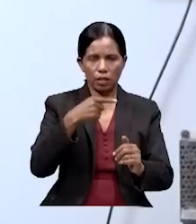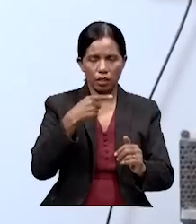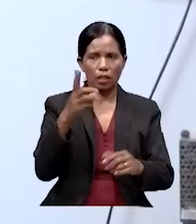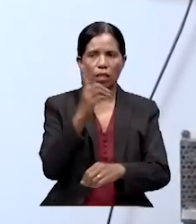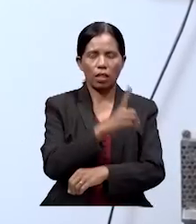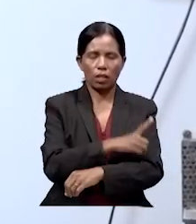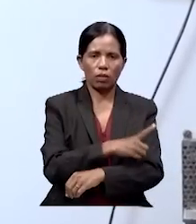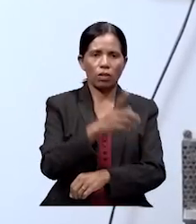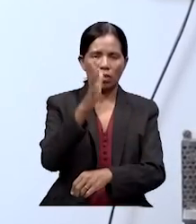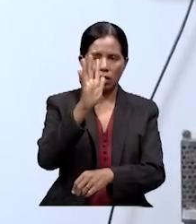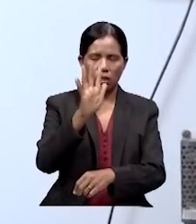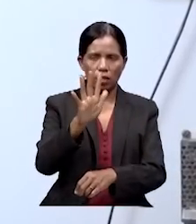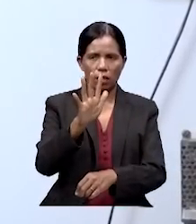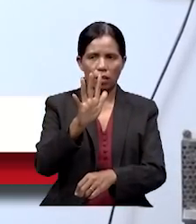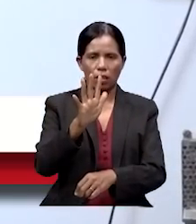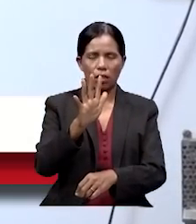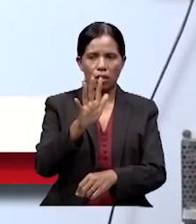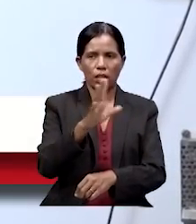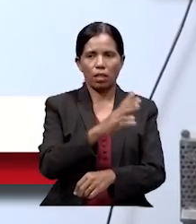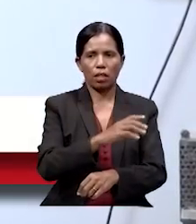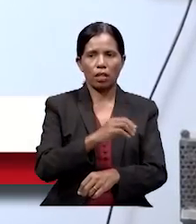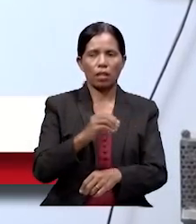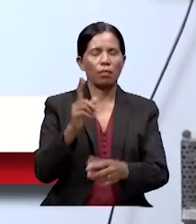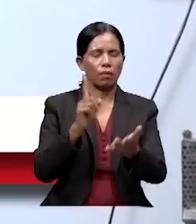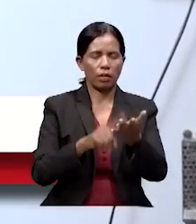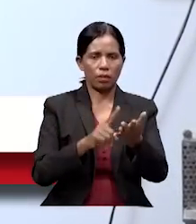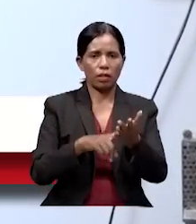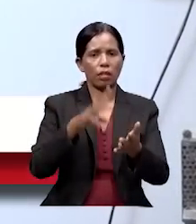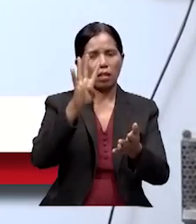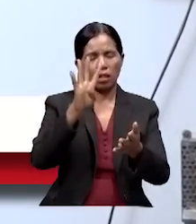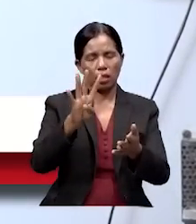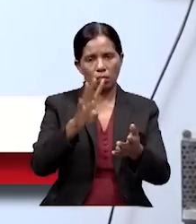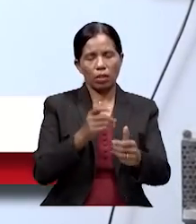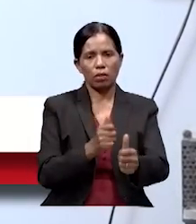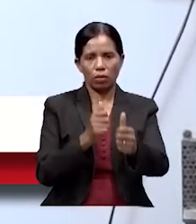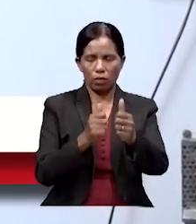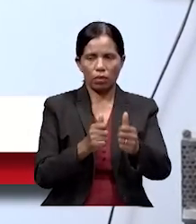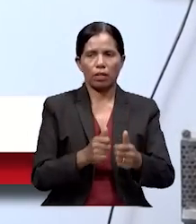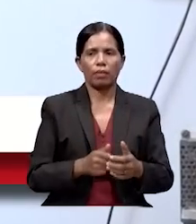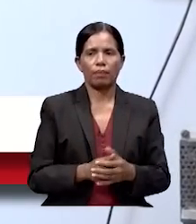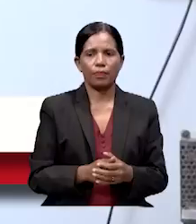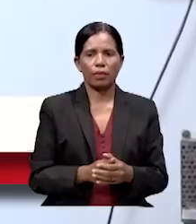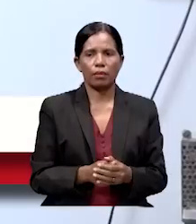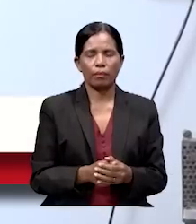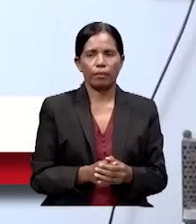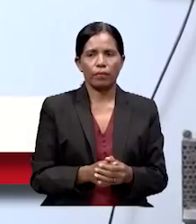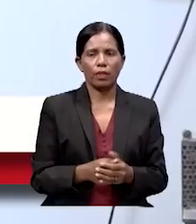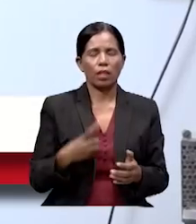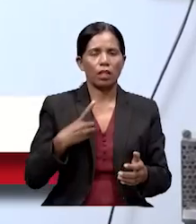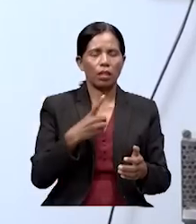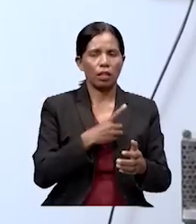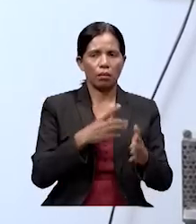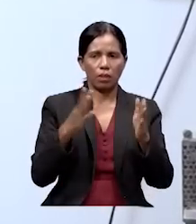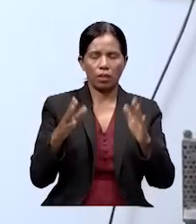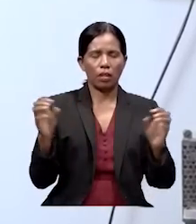loron lima sesão plenaria dala lima tutuir malo maka deputado la